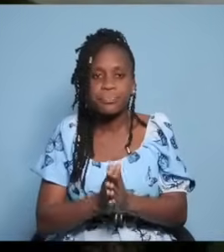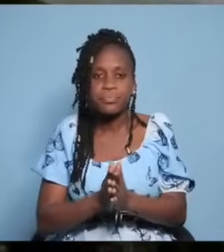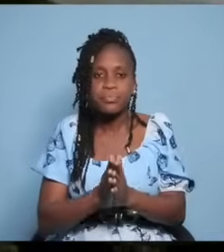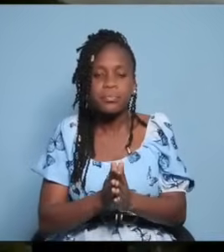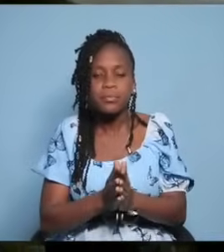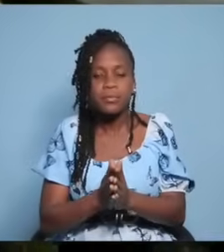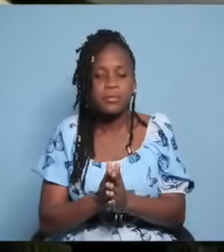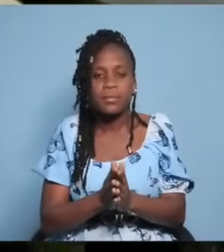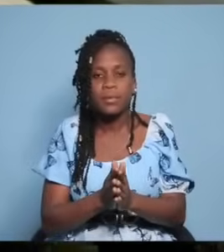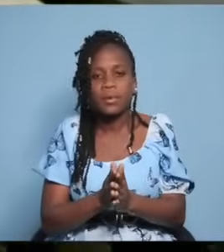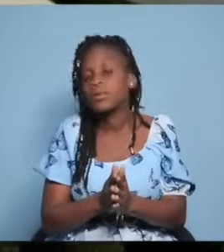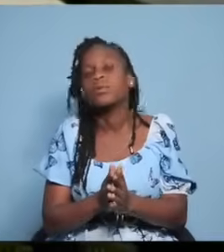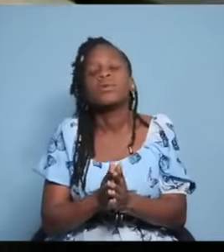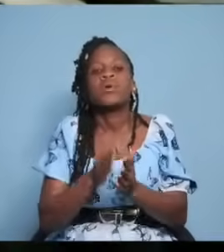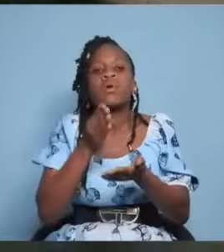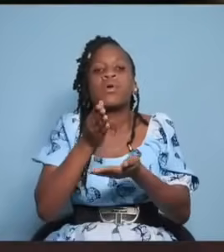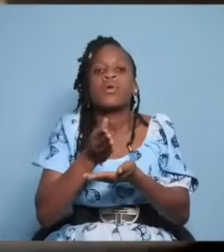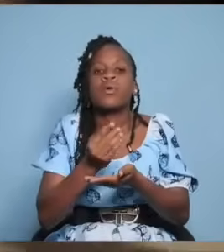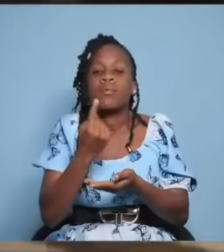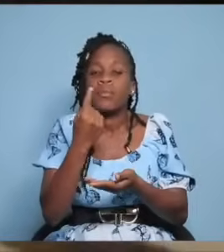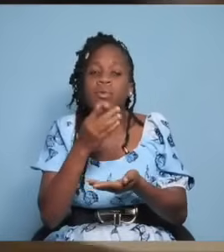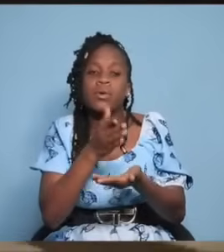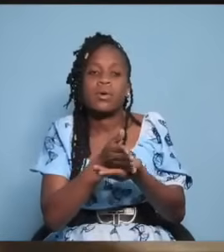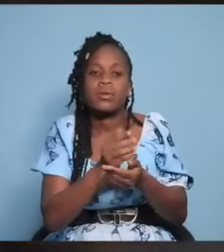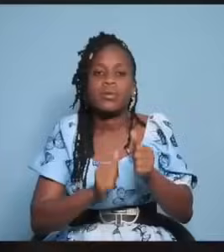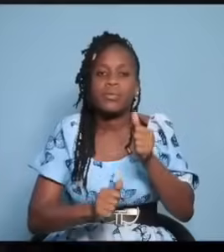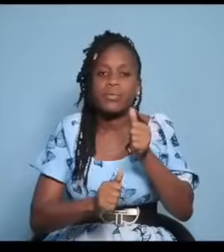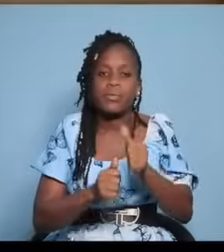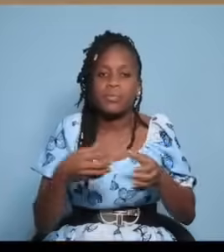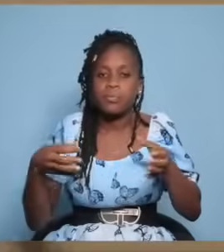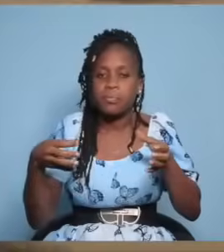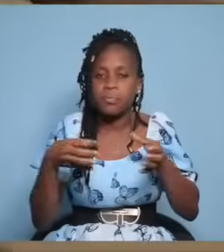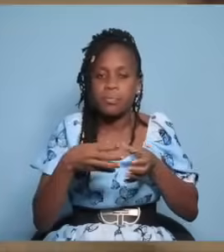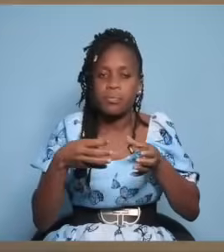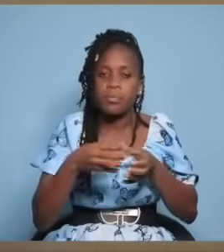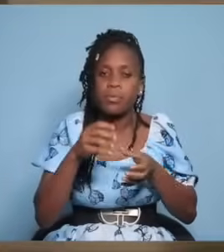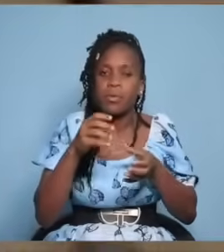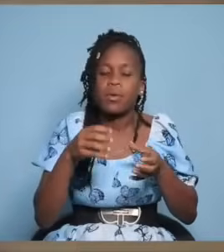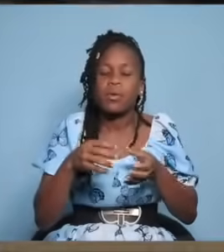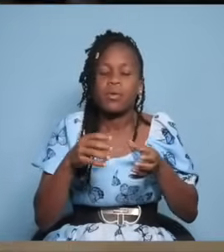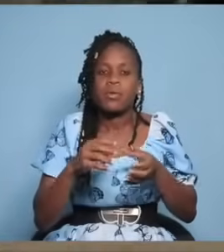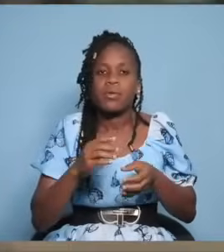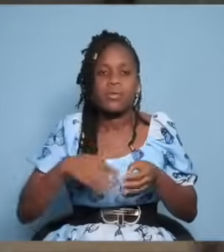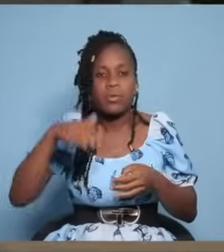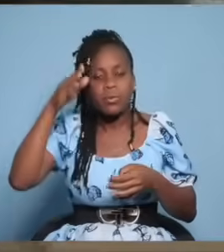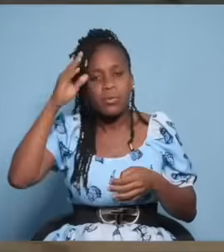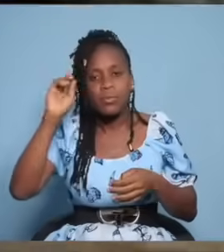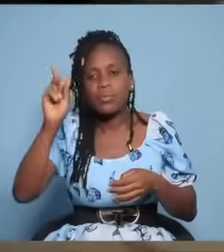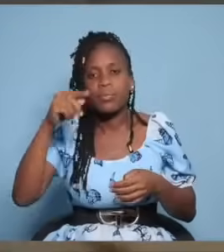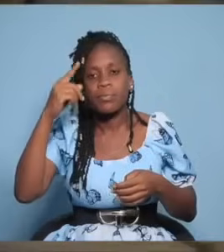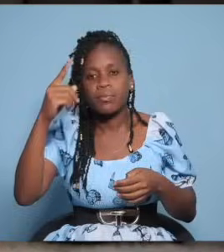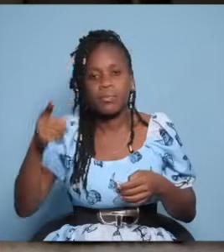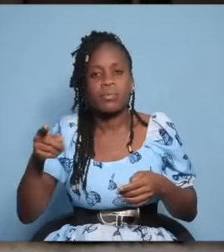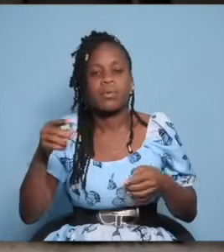Moja kati ya viongozi wanaoliunda kundi au serikali ya waasi iliyokuwa serikali ya waasi ya au chama cha siasa